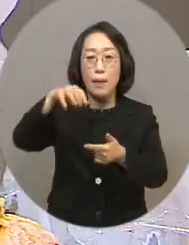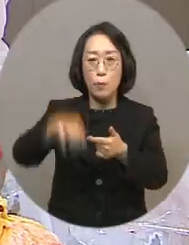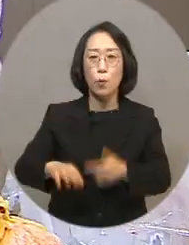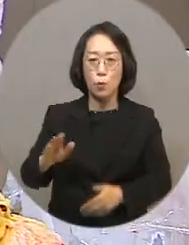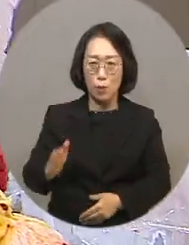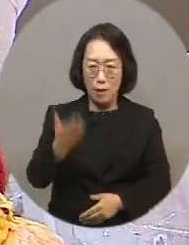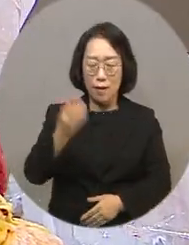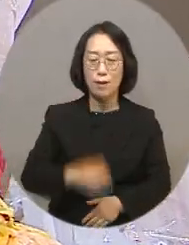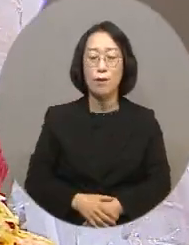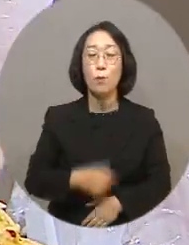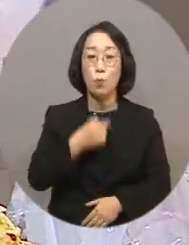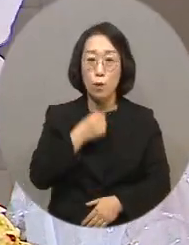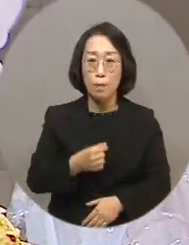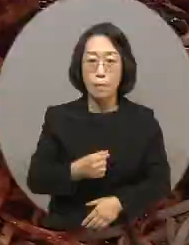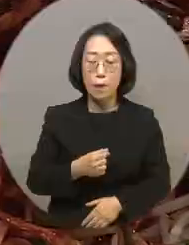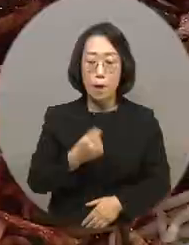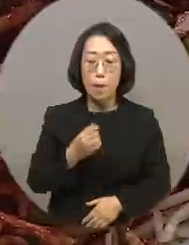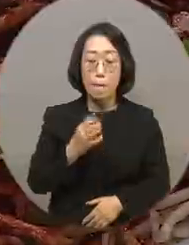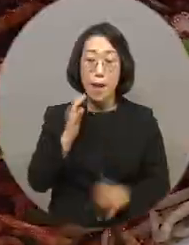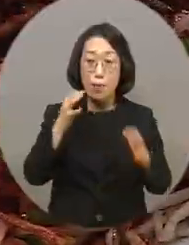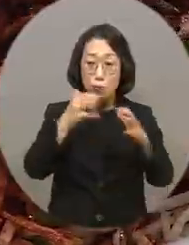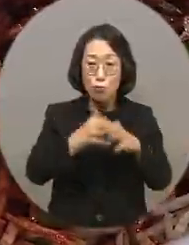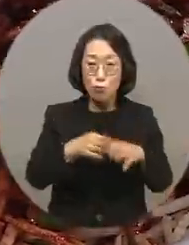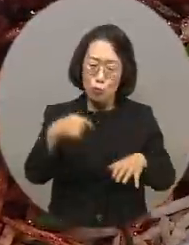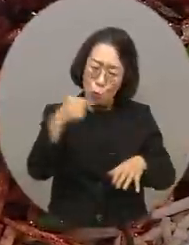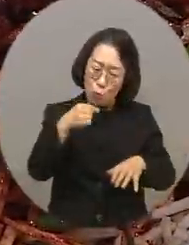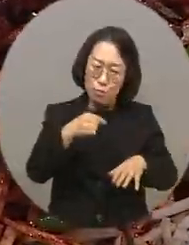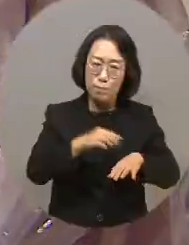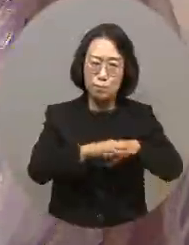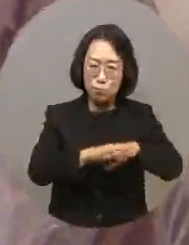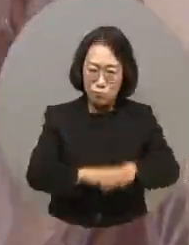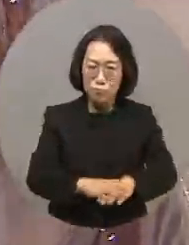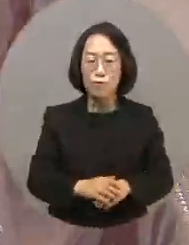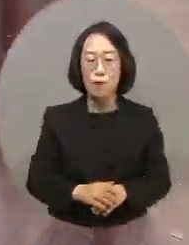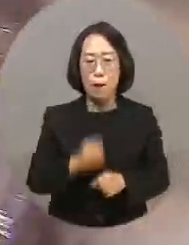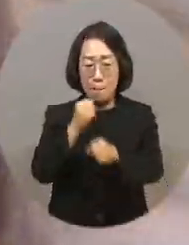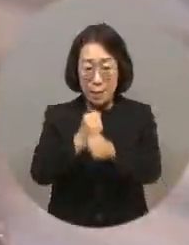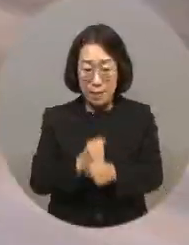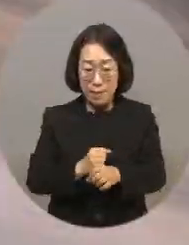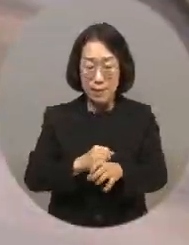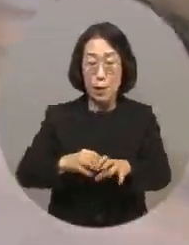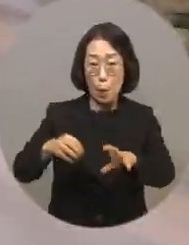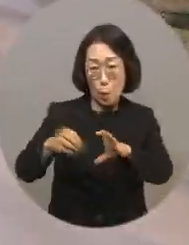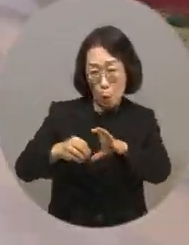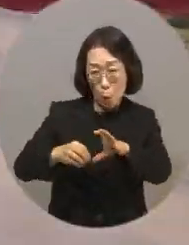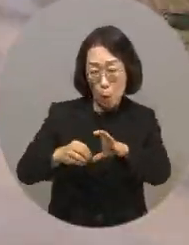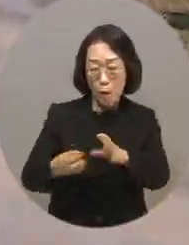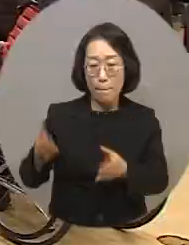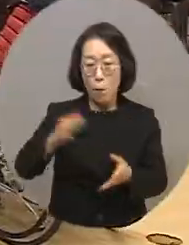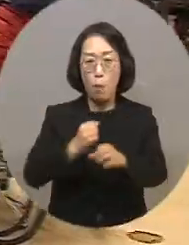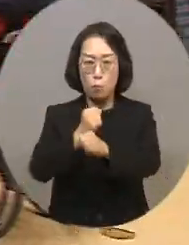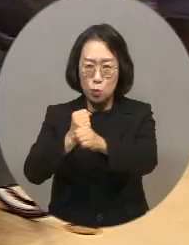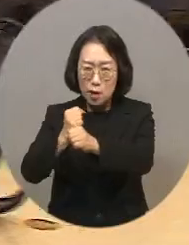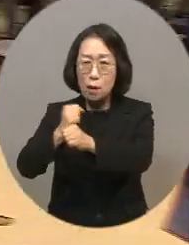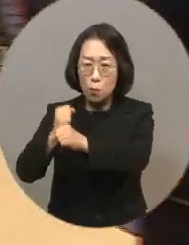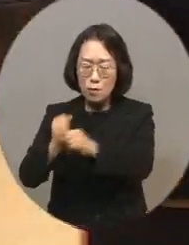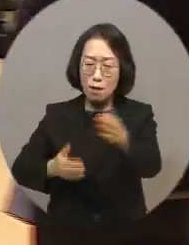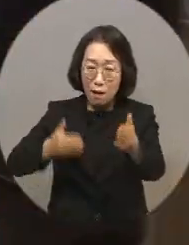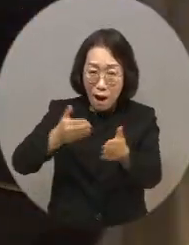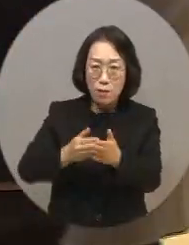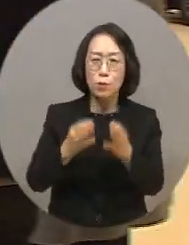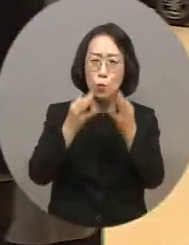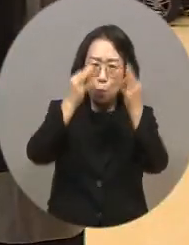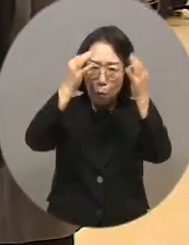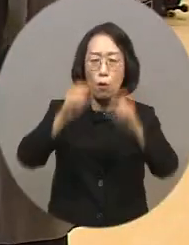다하겠습니다. 배추를 절이고 속재료를 다듬는 일부터 포장까지 정성의 손길이 느껴집니다. 이날